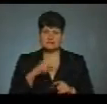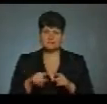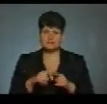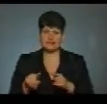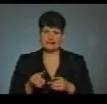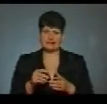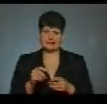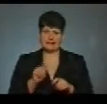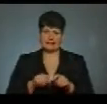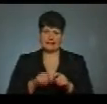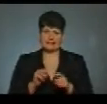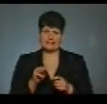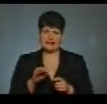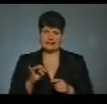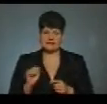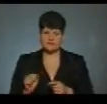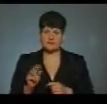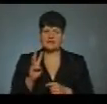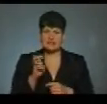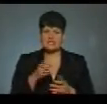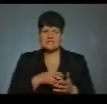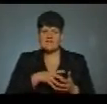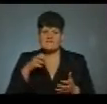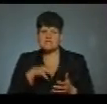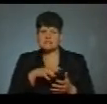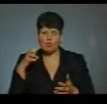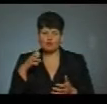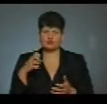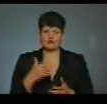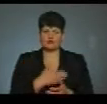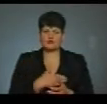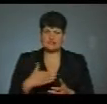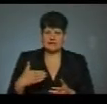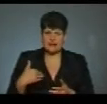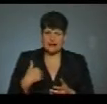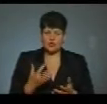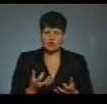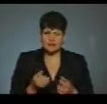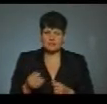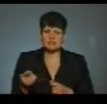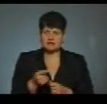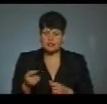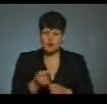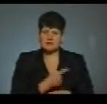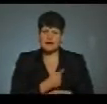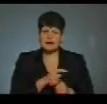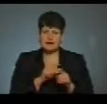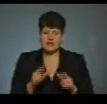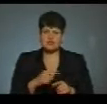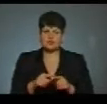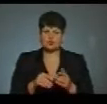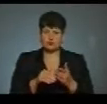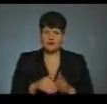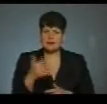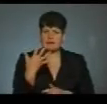експрес-тестів. 30 відсмоктувачів рідини з легень для лікування пацієнтів з коронавірусом отримала Тернопільська лікарня швидкої допомоги.